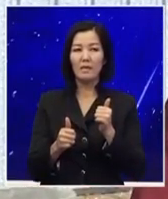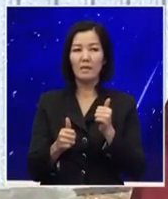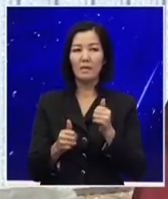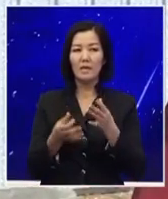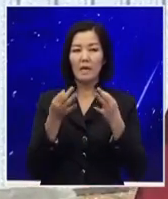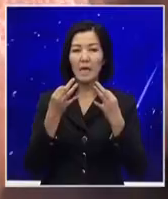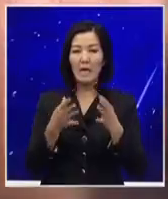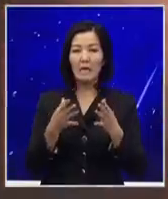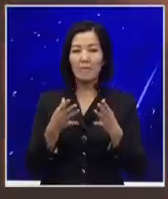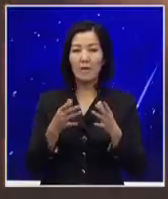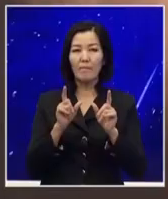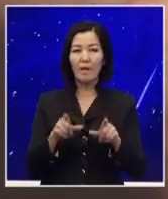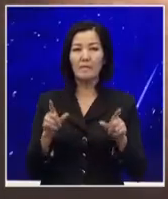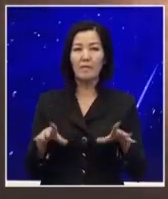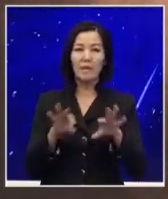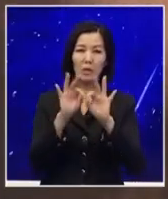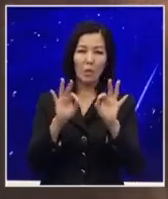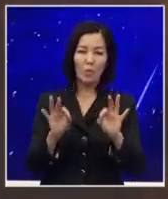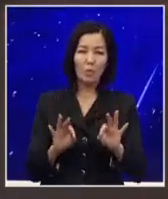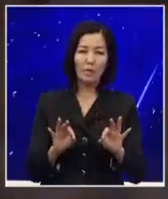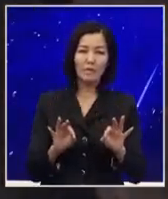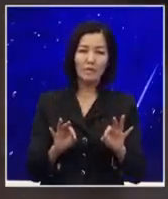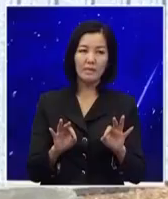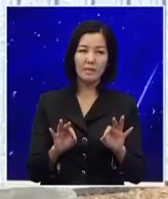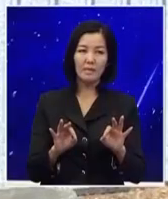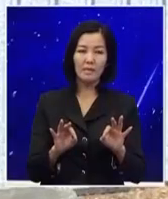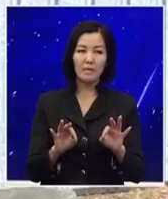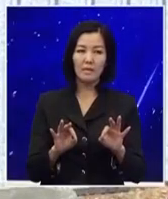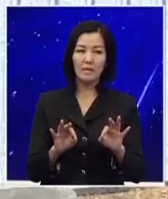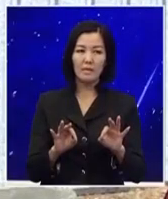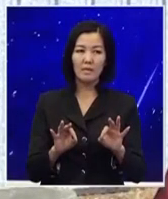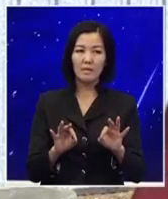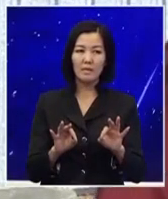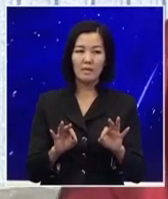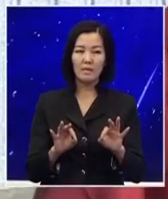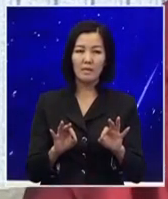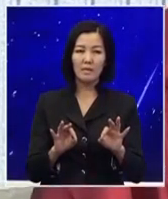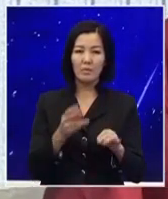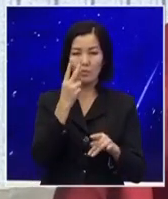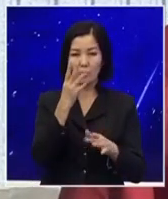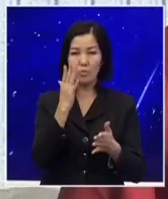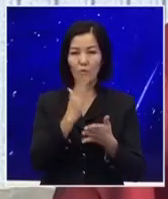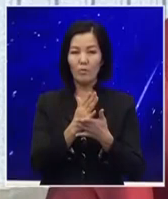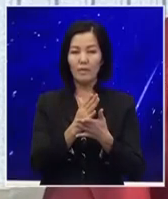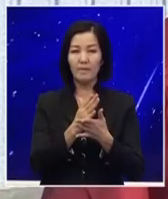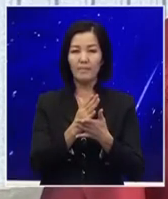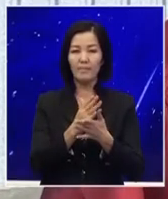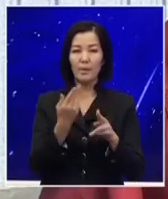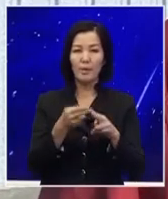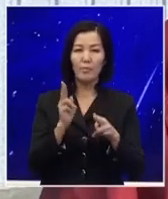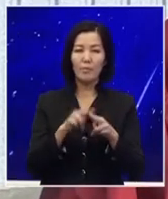қарапайым азаматтардың образының исі аңқып тұратын. Одан кейін бұл кісінің